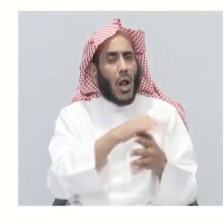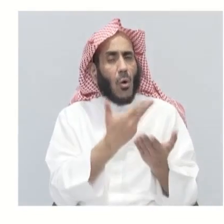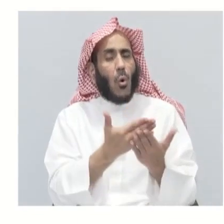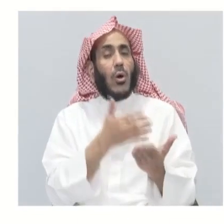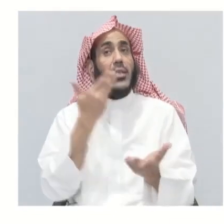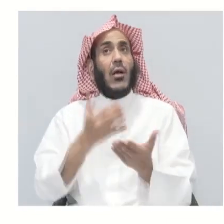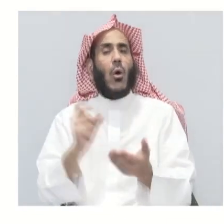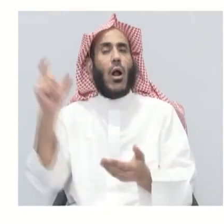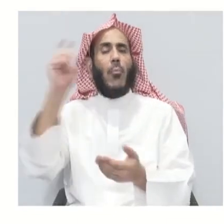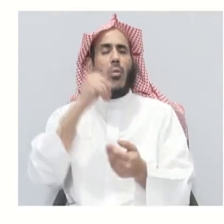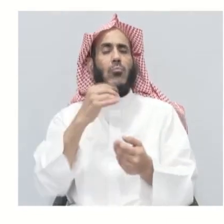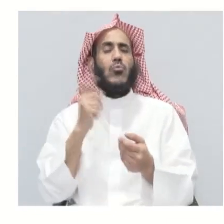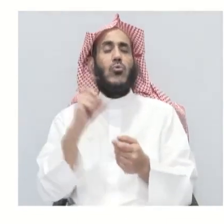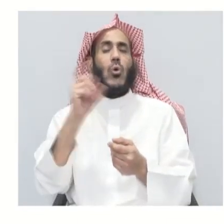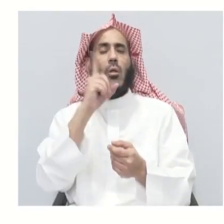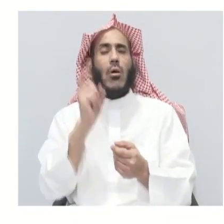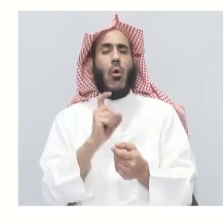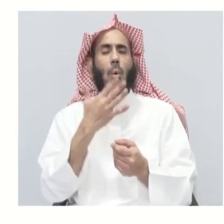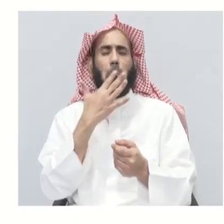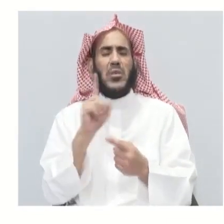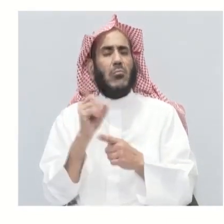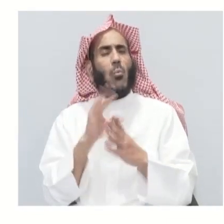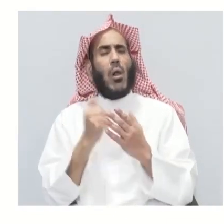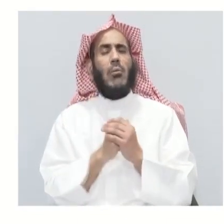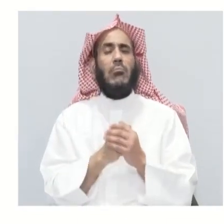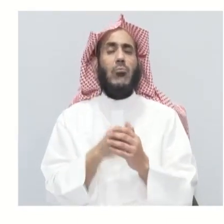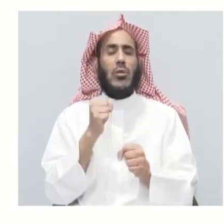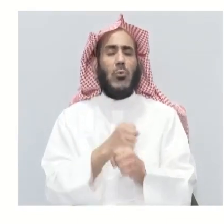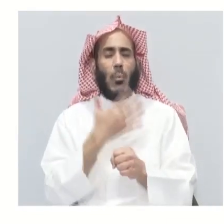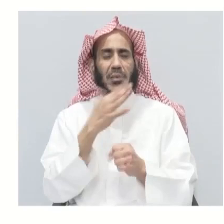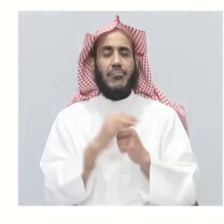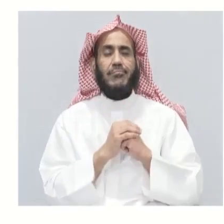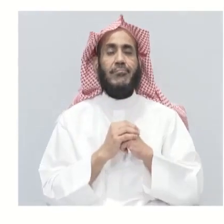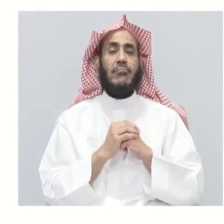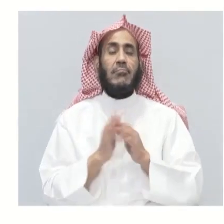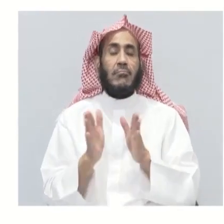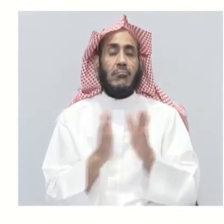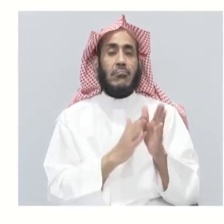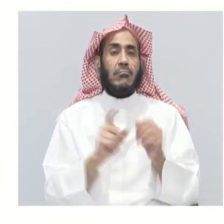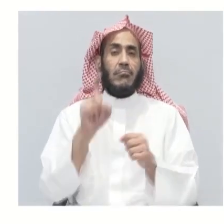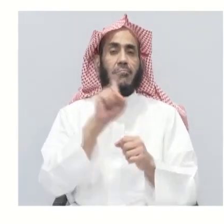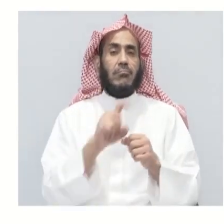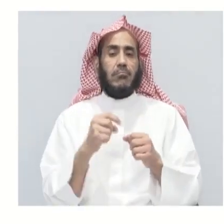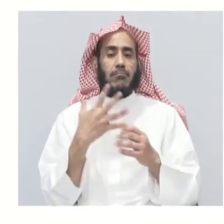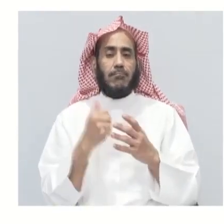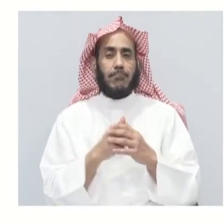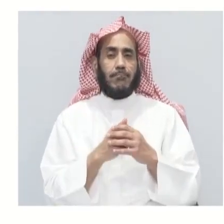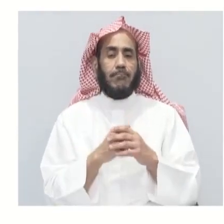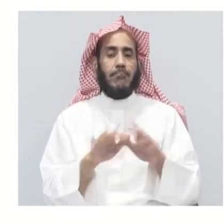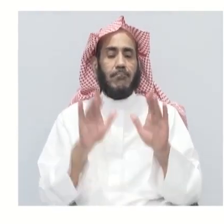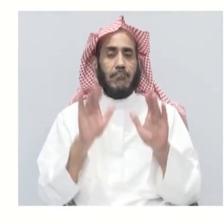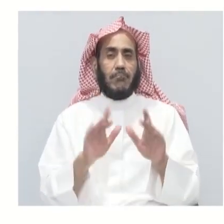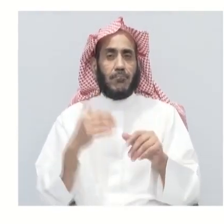اذا هذا بالنسبه لهذا السؤال يبدو لي بسيط جدا وتطبيقه سهل في سؤال خمسه ماذا يقول يجلس